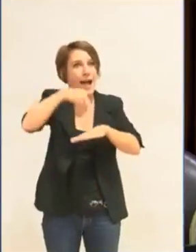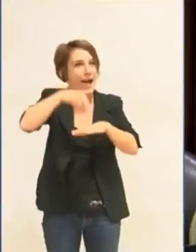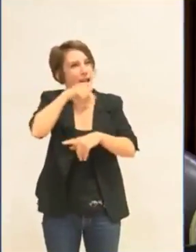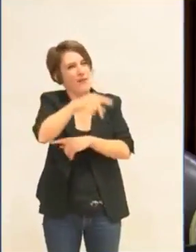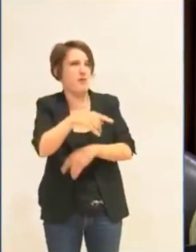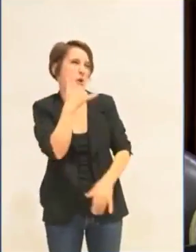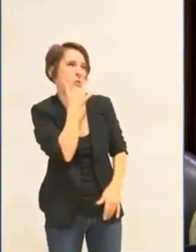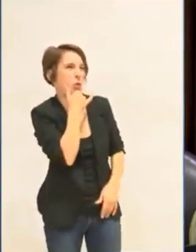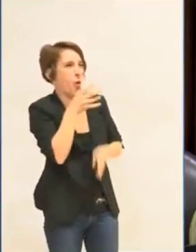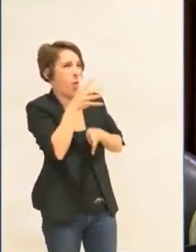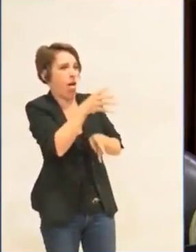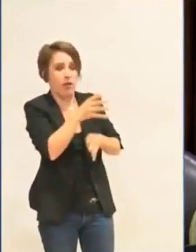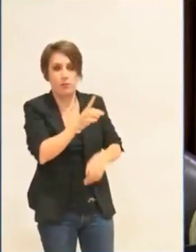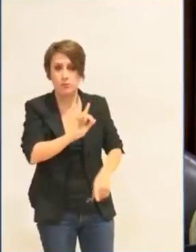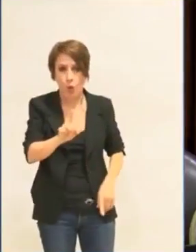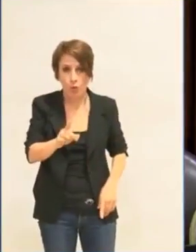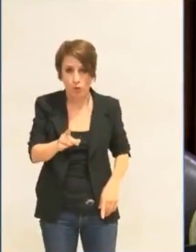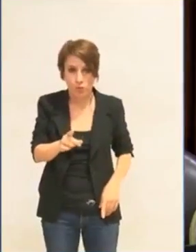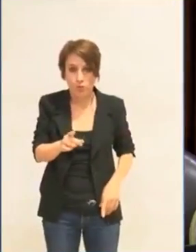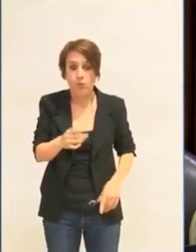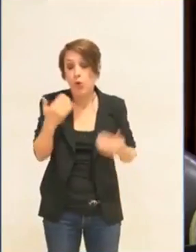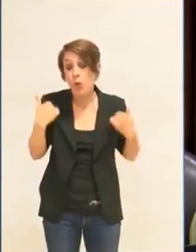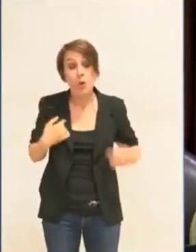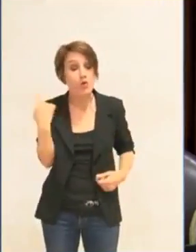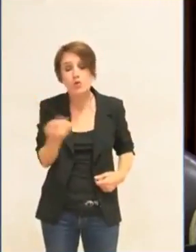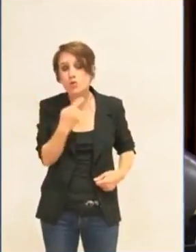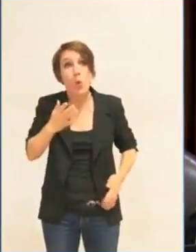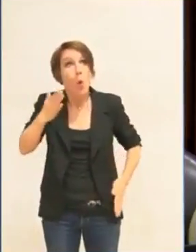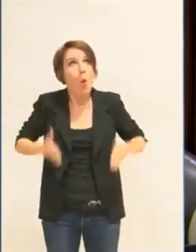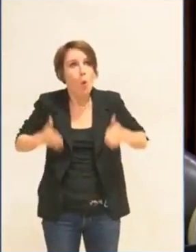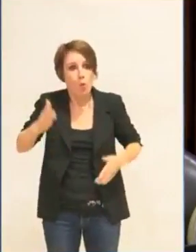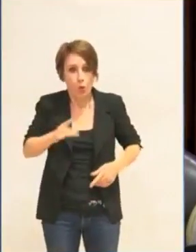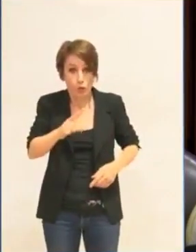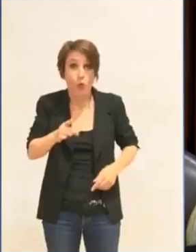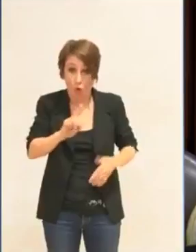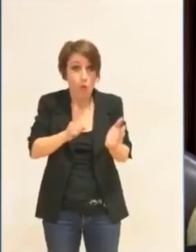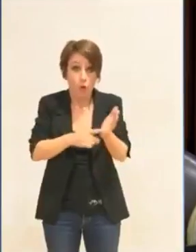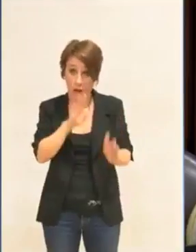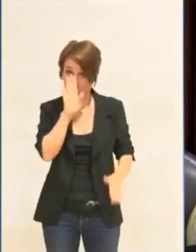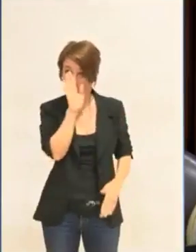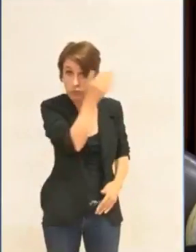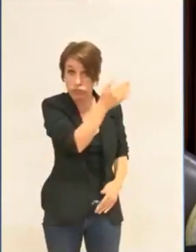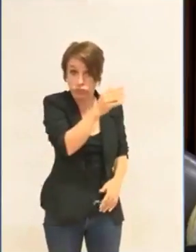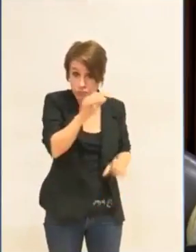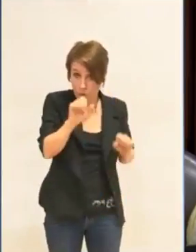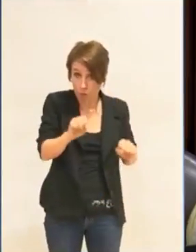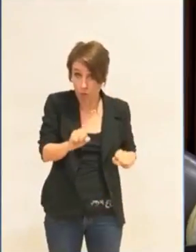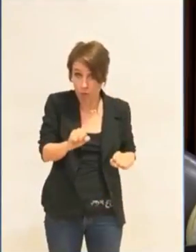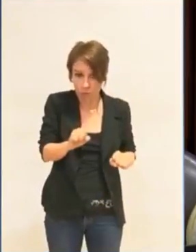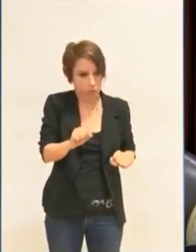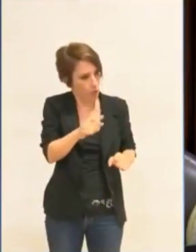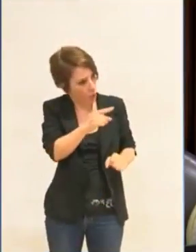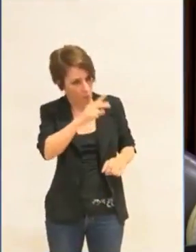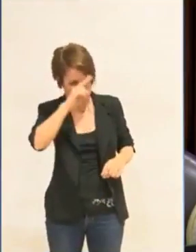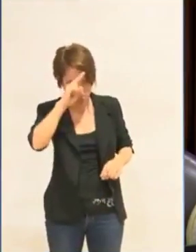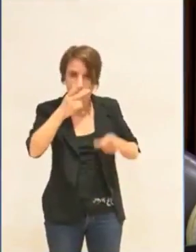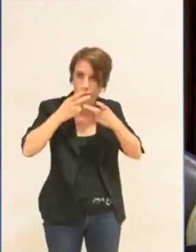robots. Vous avez pu changer d'avis. Je vous donne acte ici d'avoir l'honnêteté et l'intégrité de le